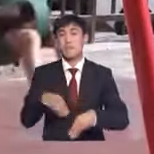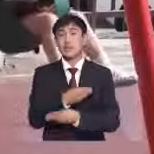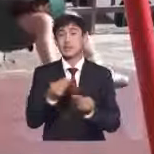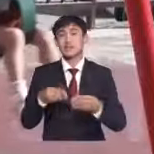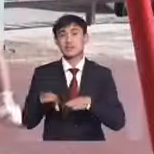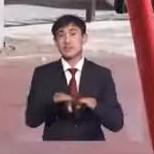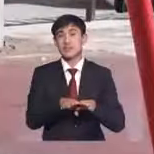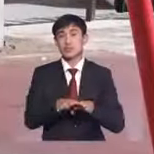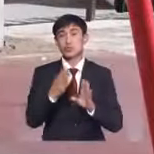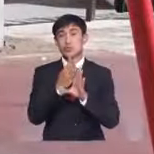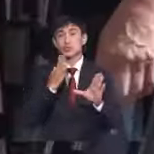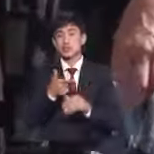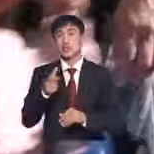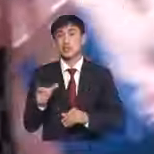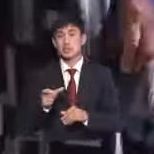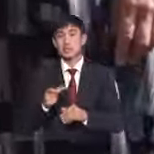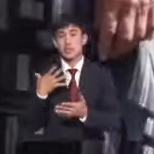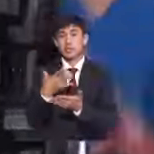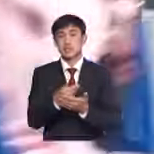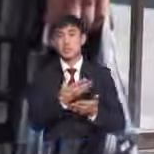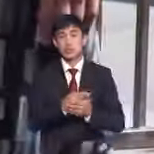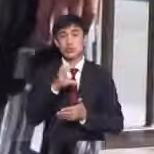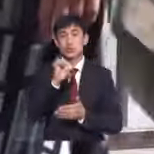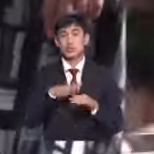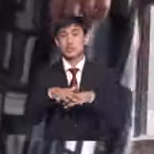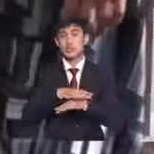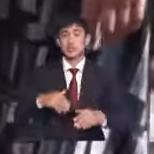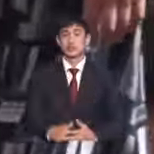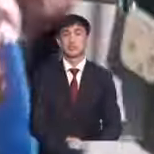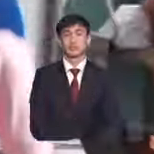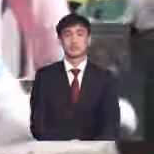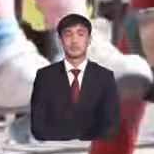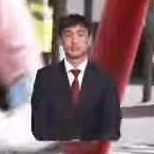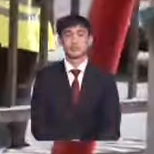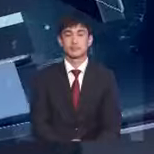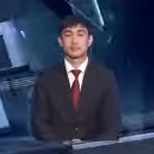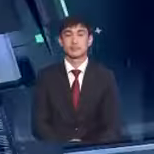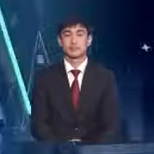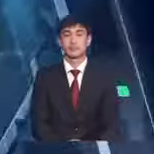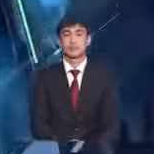их в соответствии с очередью гражданам, относящимся к социально уязвимым слоям населения.